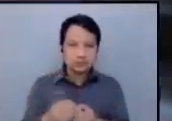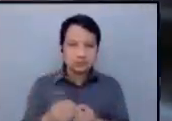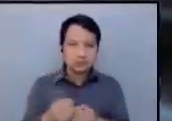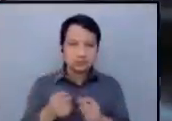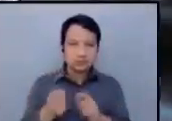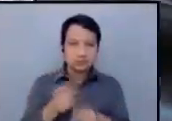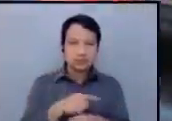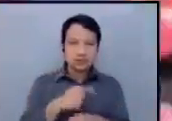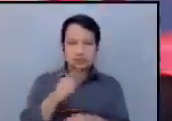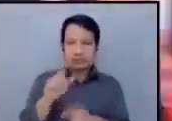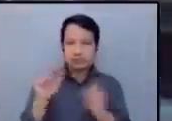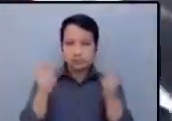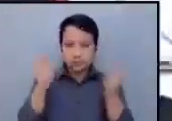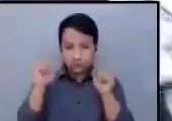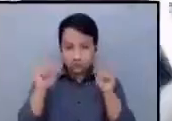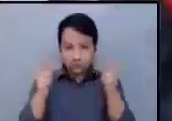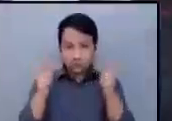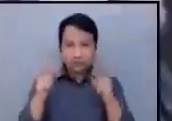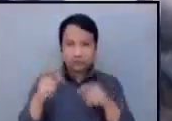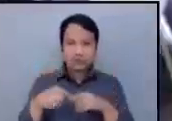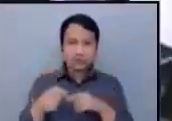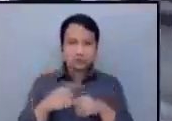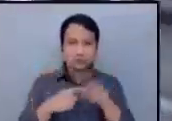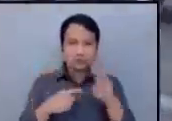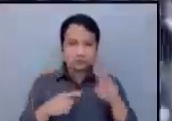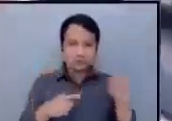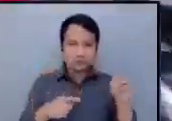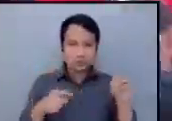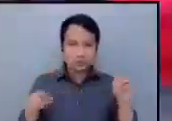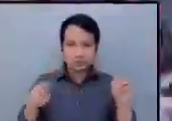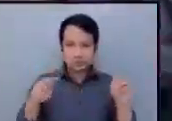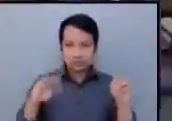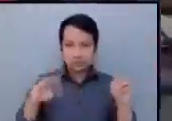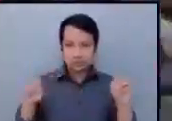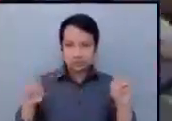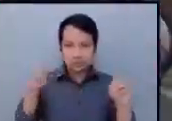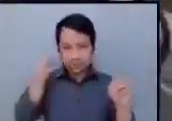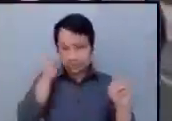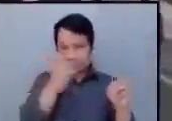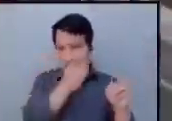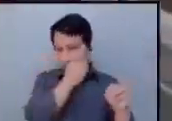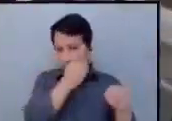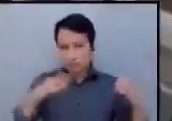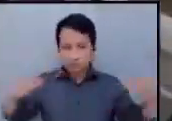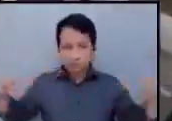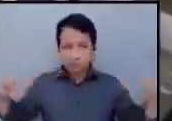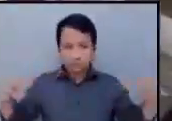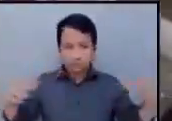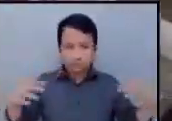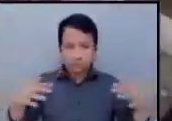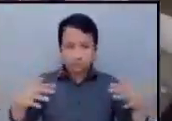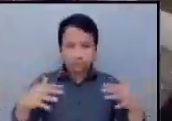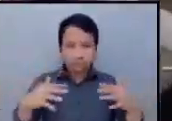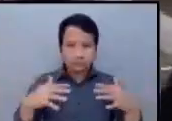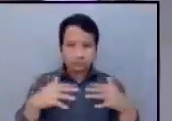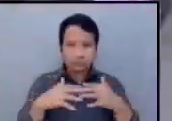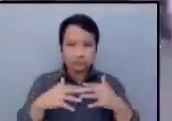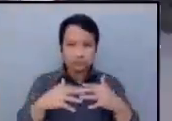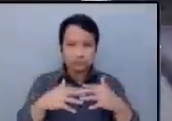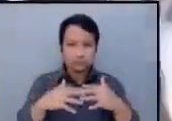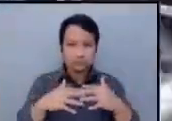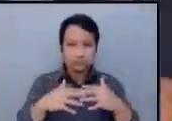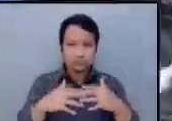BBM supporters habang mula naman sa Macapagal Avenue ang mga Sara supporters at nagtagpo ang mga ito sa Quezon City